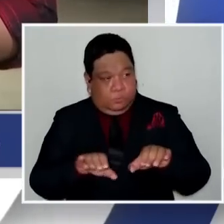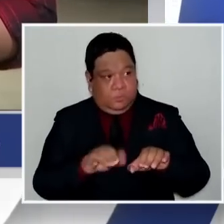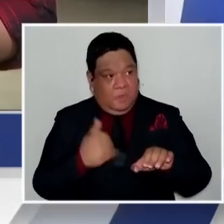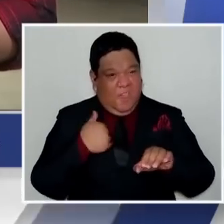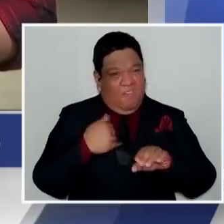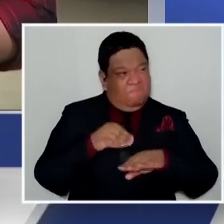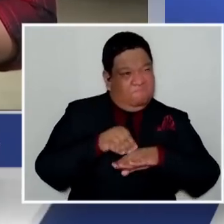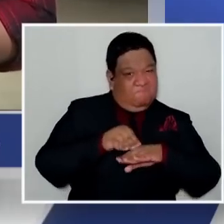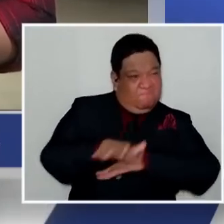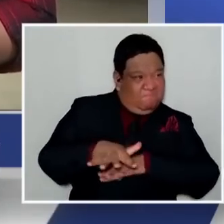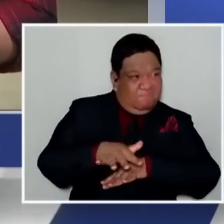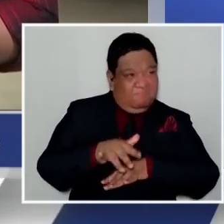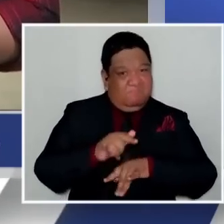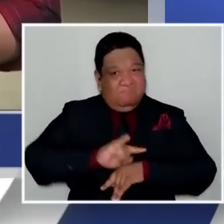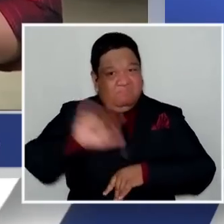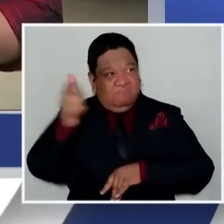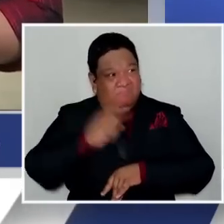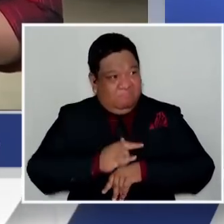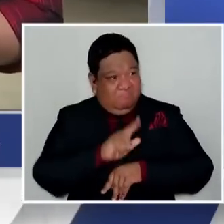biyahero?